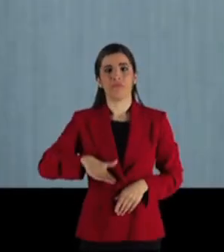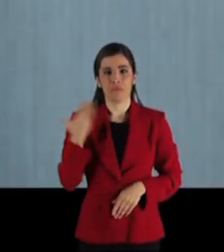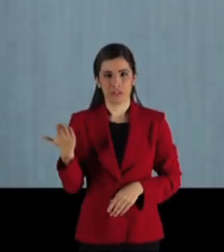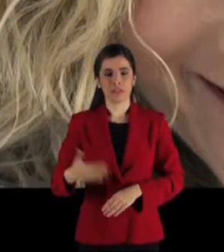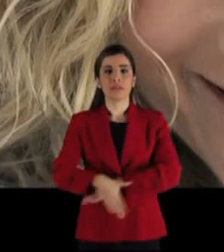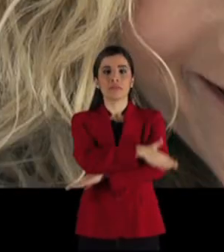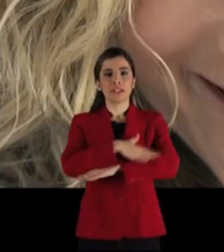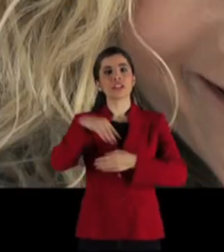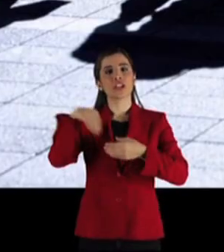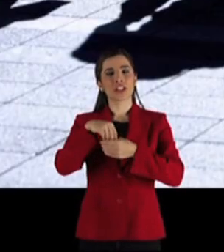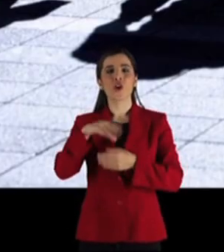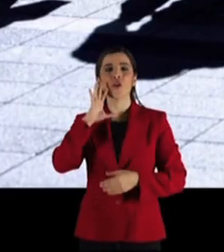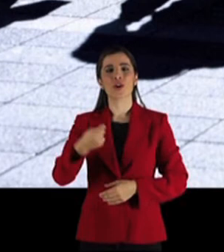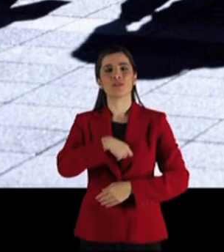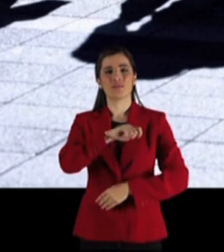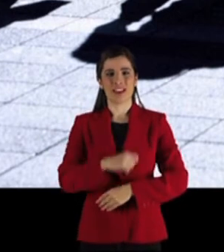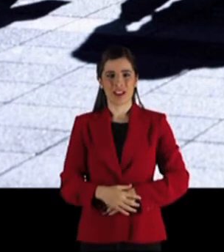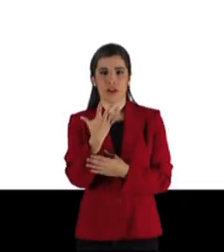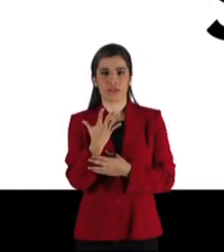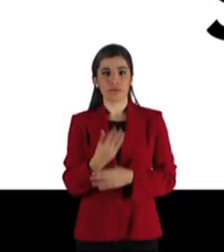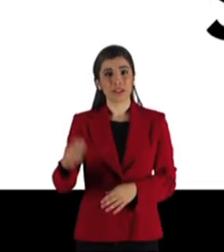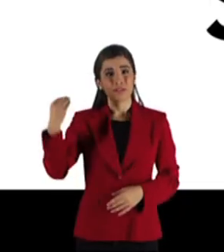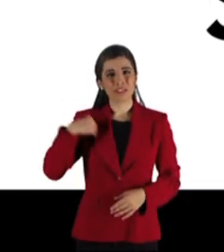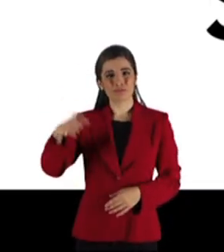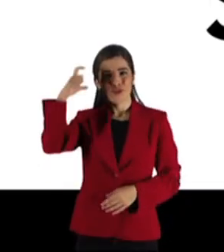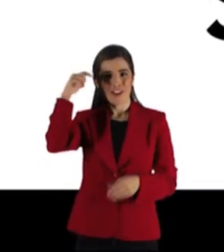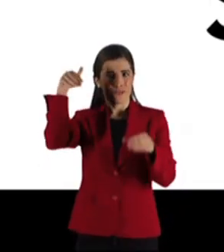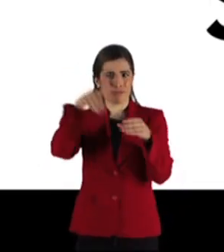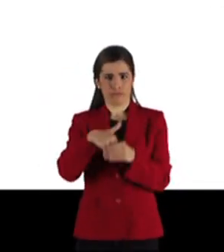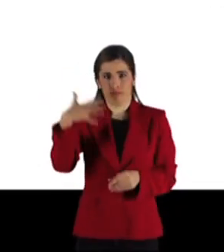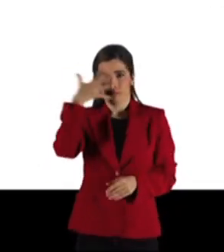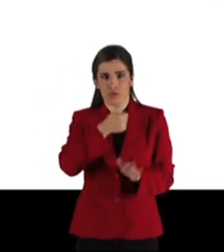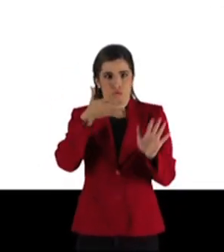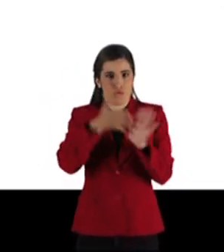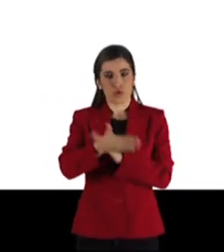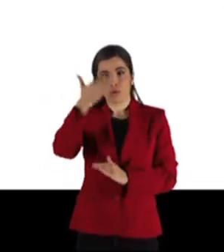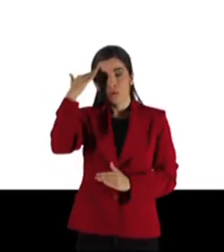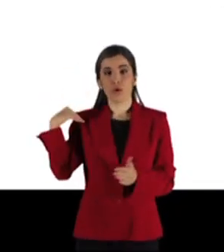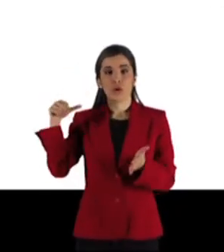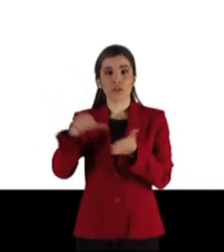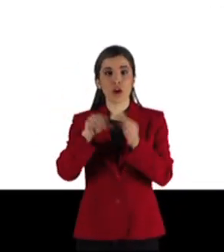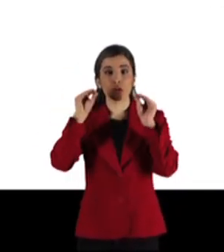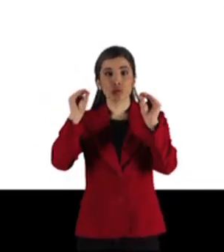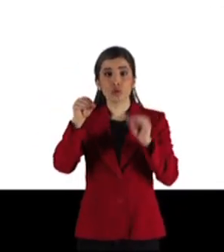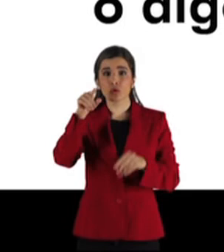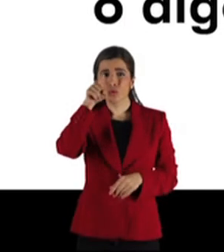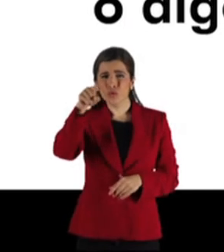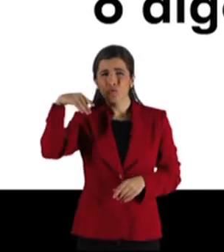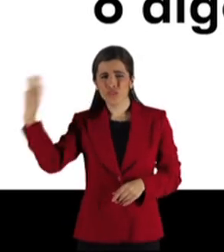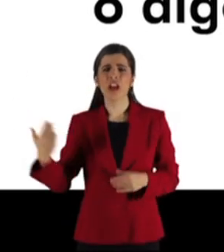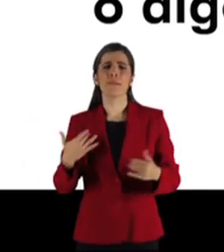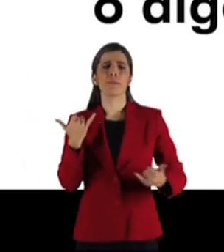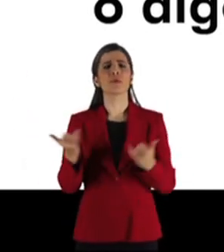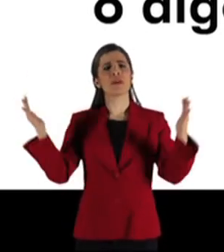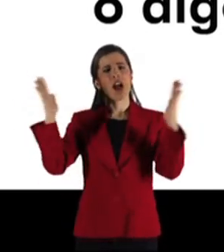o targeta d'identitat d'estranger. En cas de votar per correu, cal acudir abans del 14 de maig a una oficina